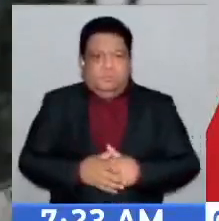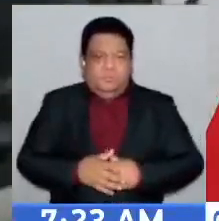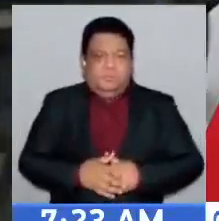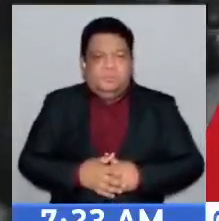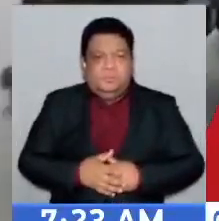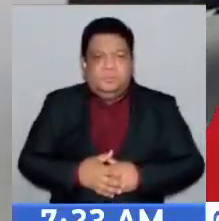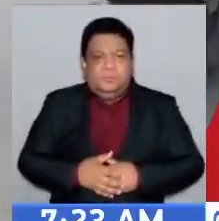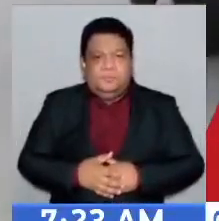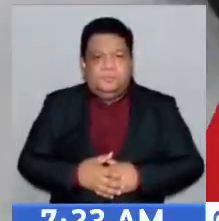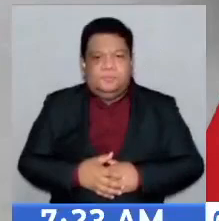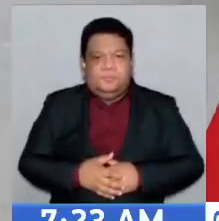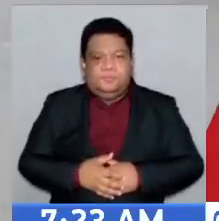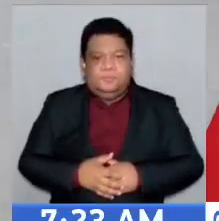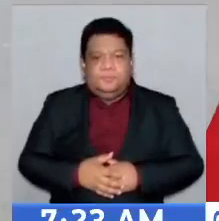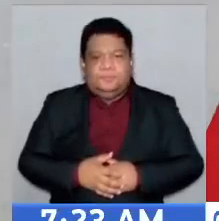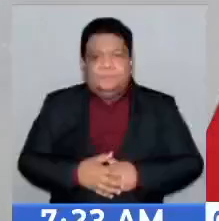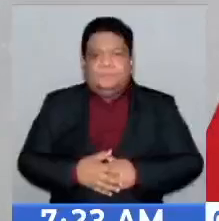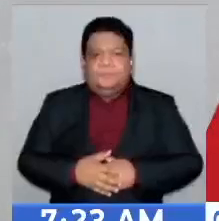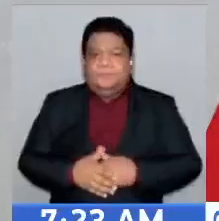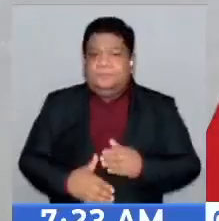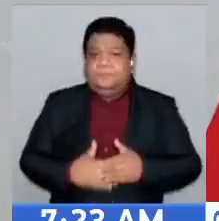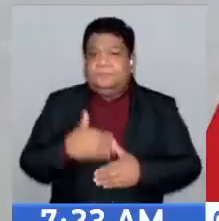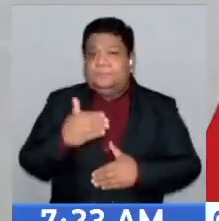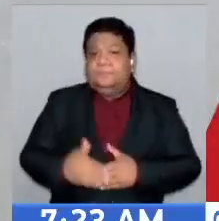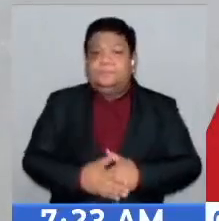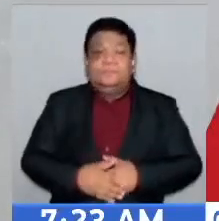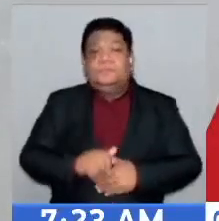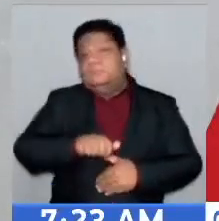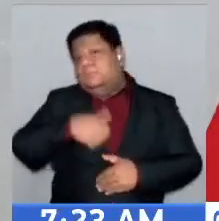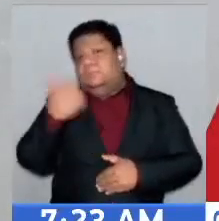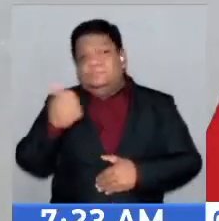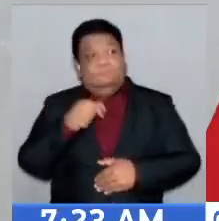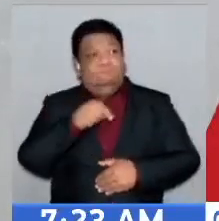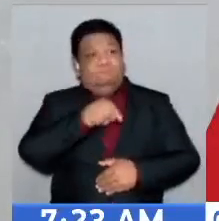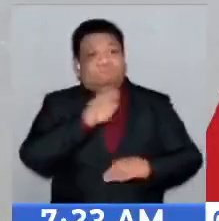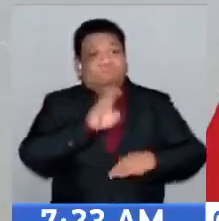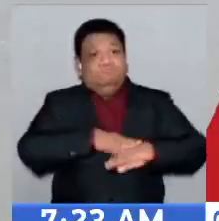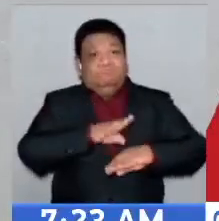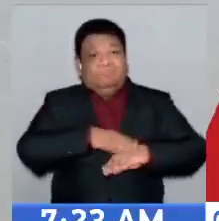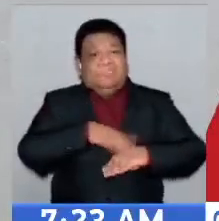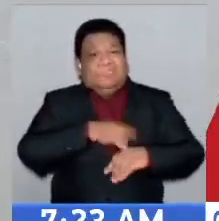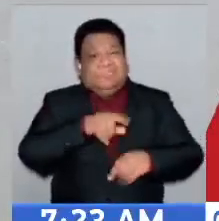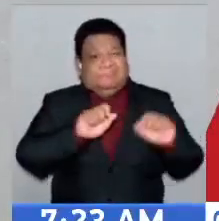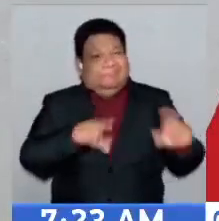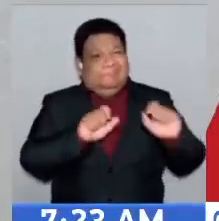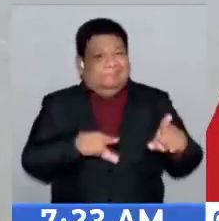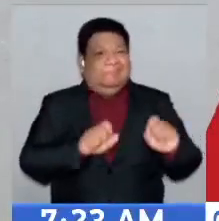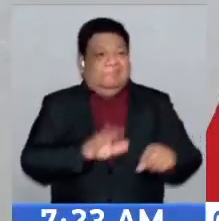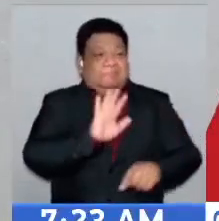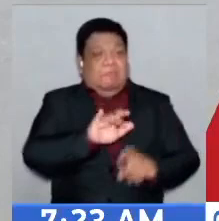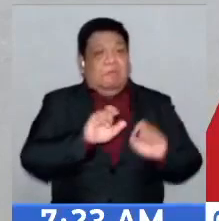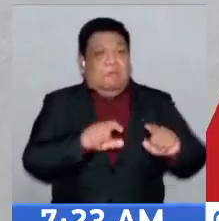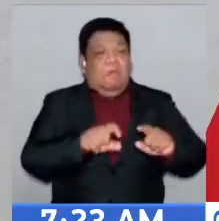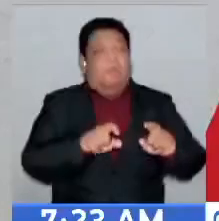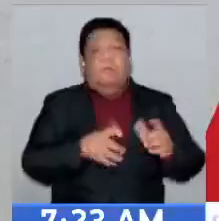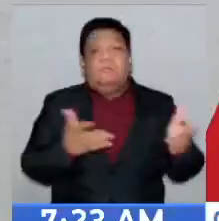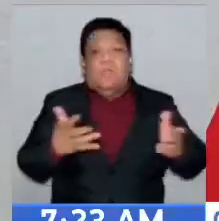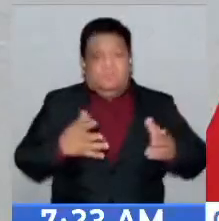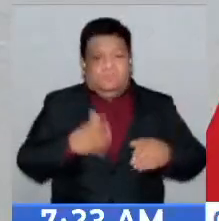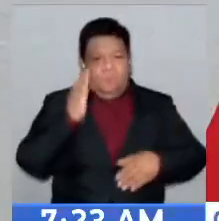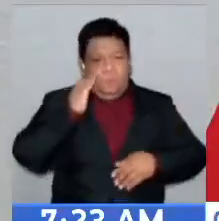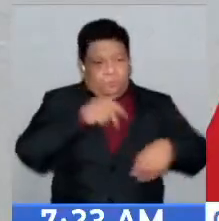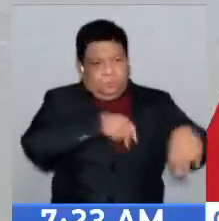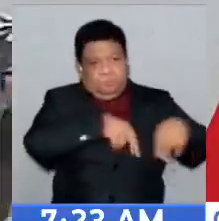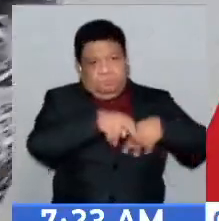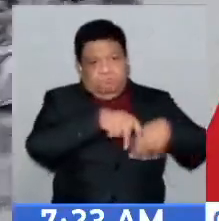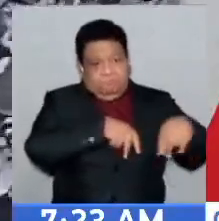Ivan, isa rin sa mga nasita ng MMDA ay yung mga vendor na yung kanilang mga paninda ay sinasakop na yung bangketa. At